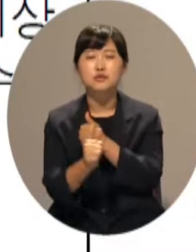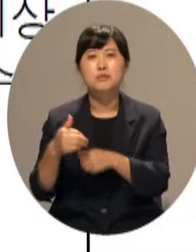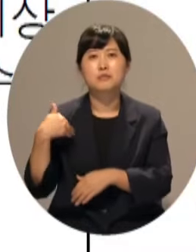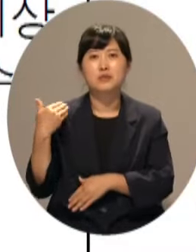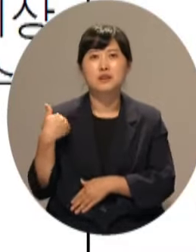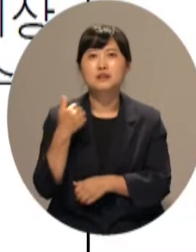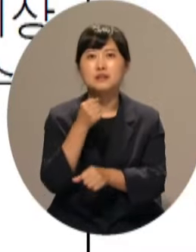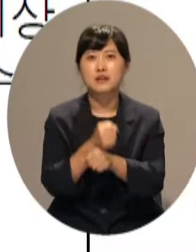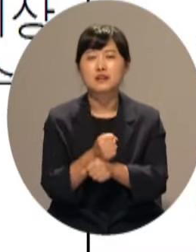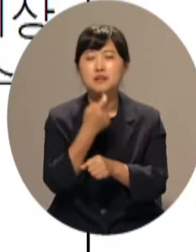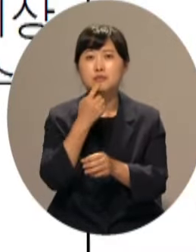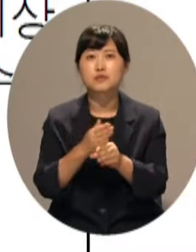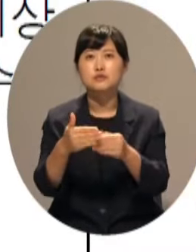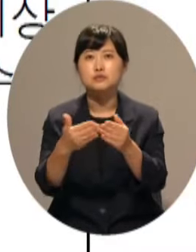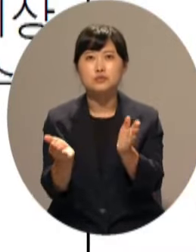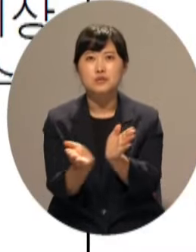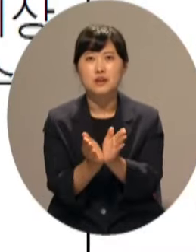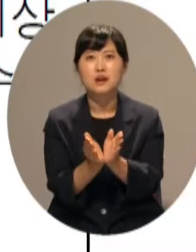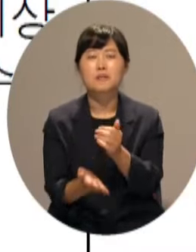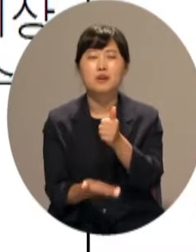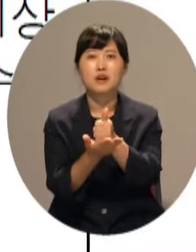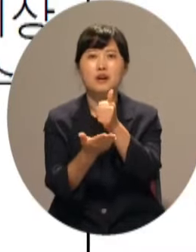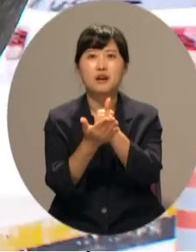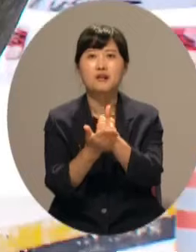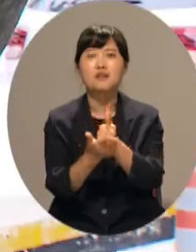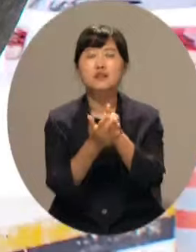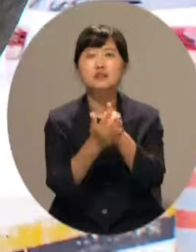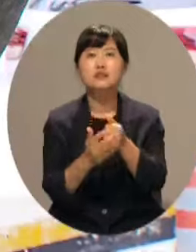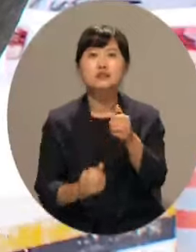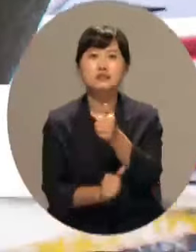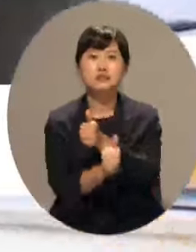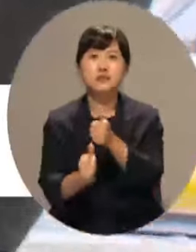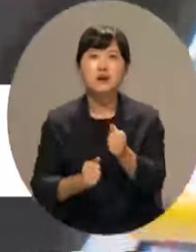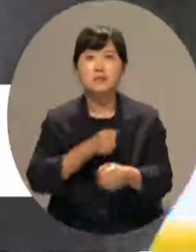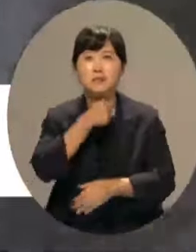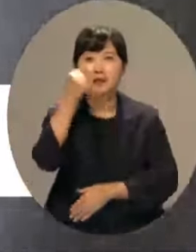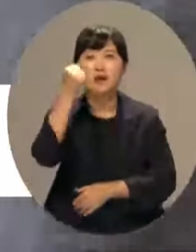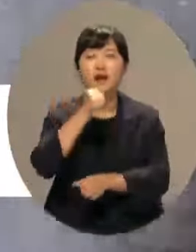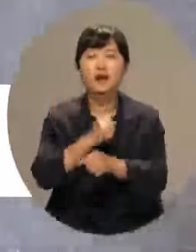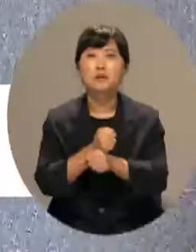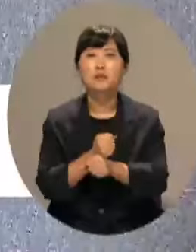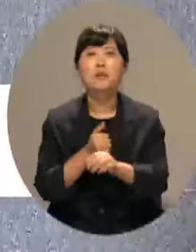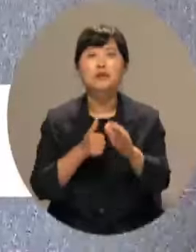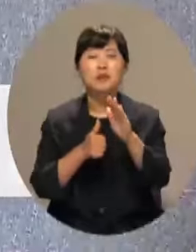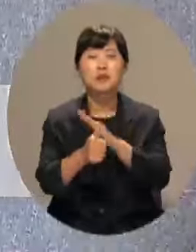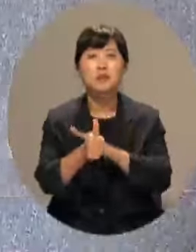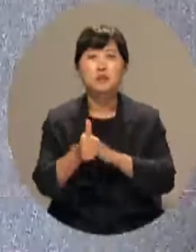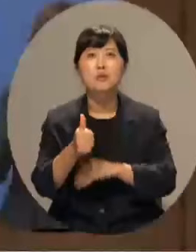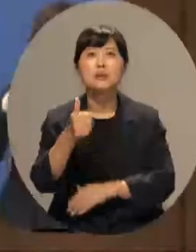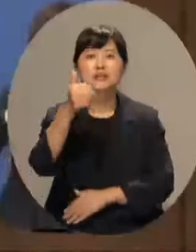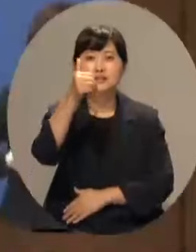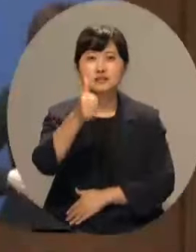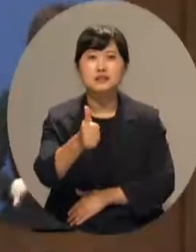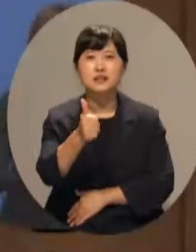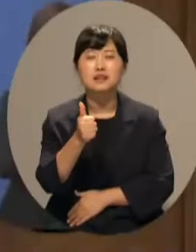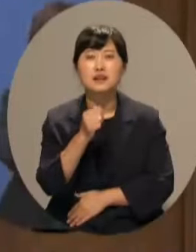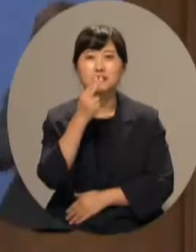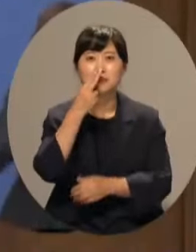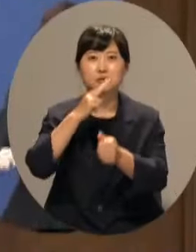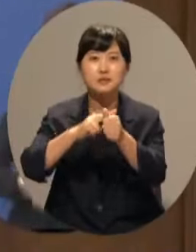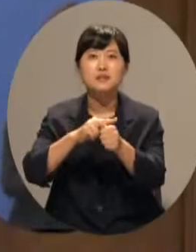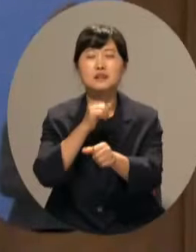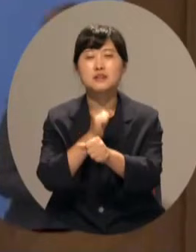민주당 공천을 받아 4선 의원 이 됐고 더 나아가 전주시 5회 의 대표인 의장이 도전장을 냈습니다 이